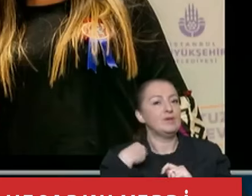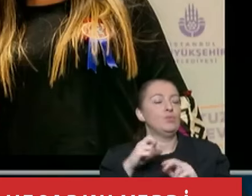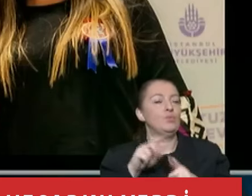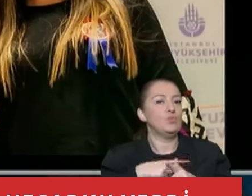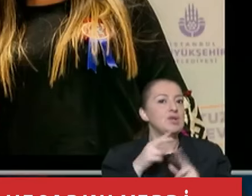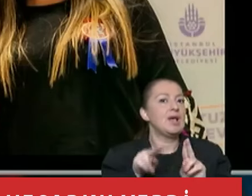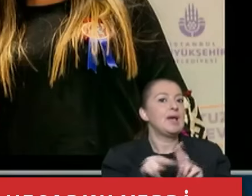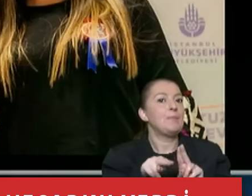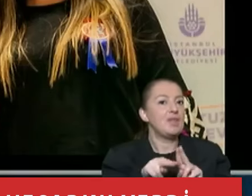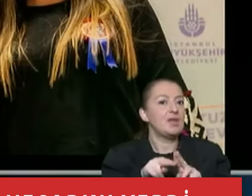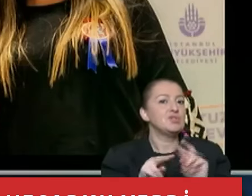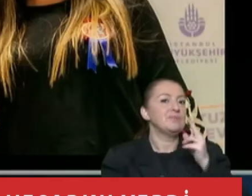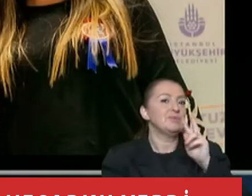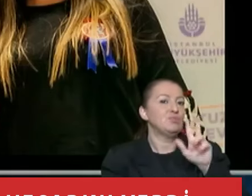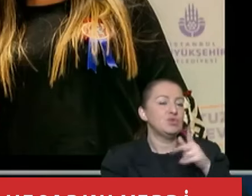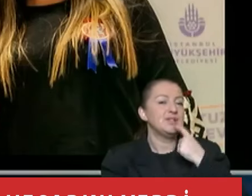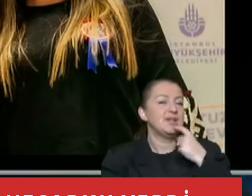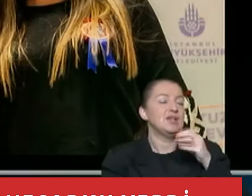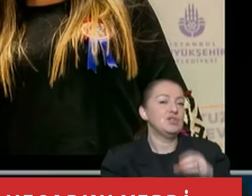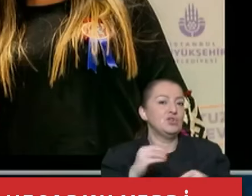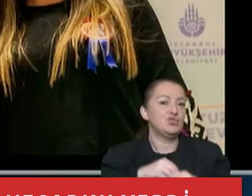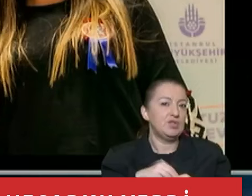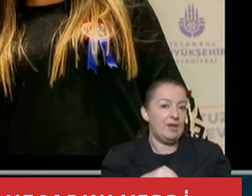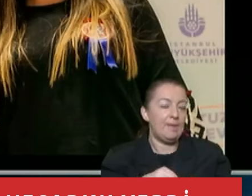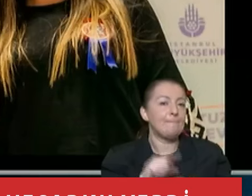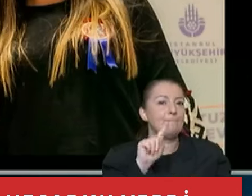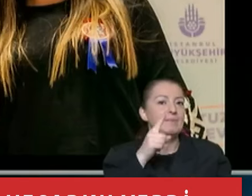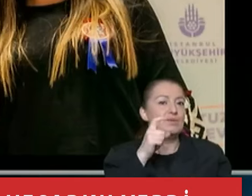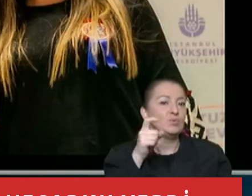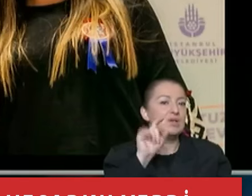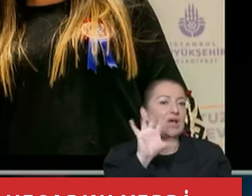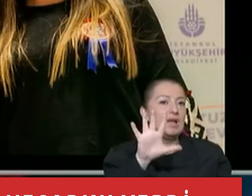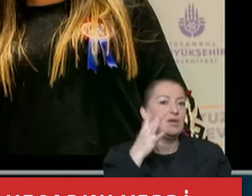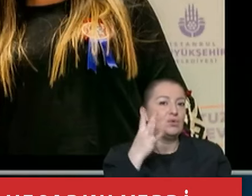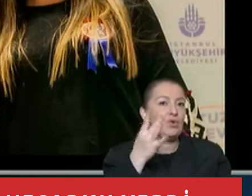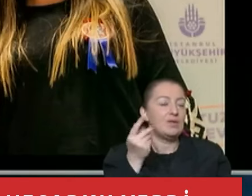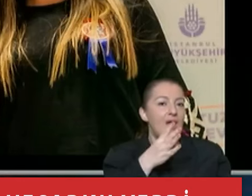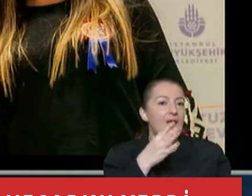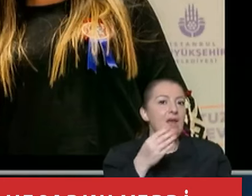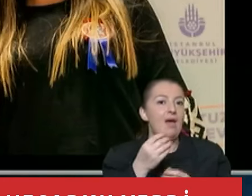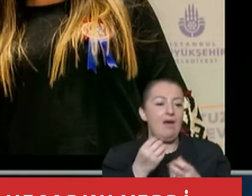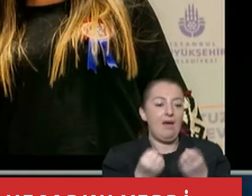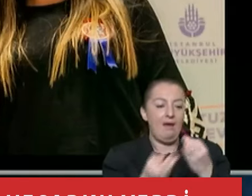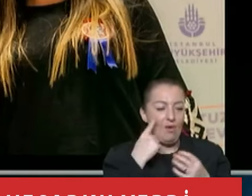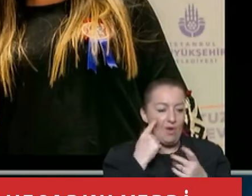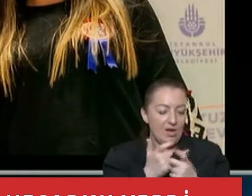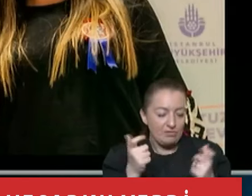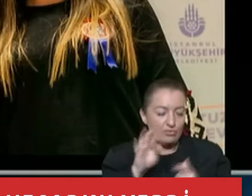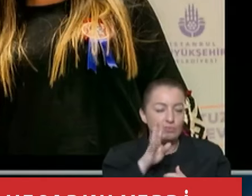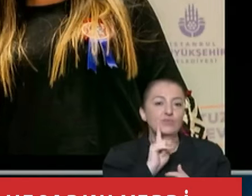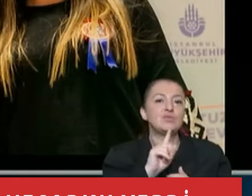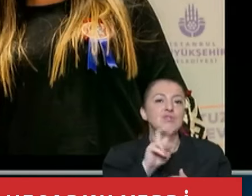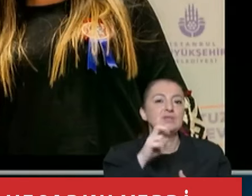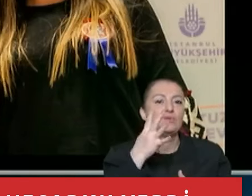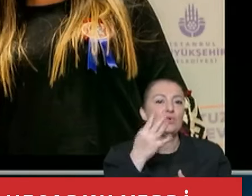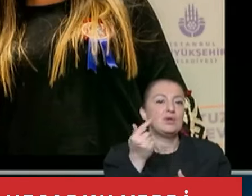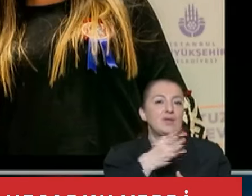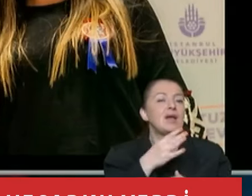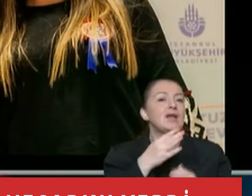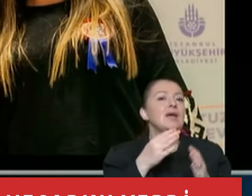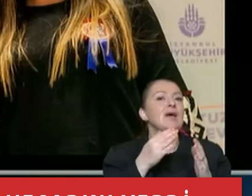Kiptaş 2023 yılı içerisinde 1954 adedi kaynak geliştirme 4184 adedi